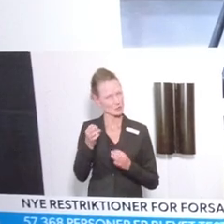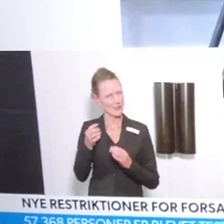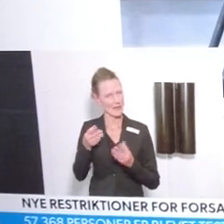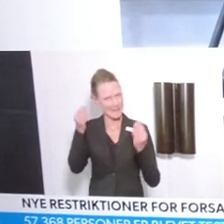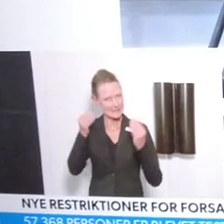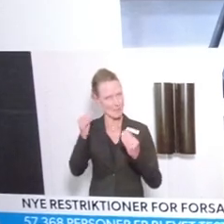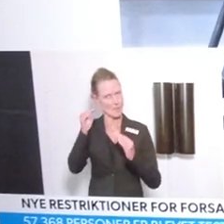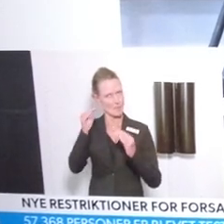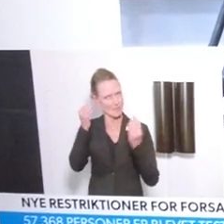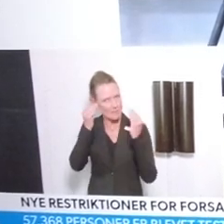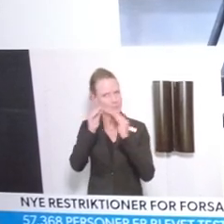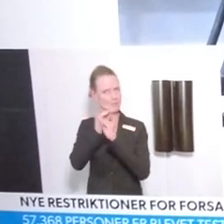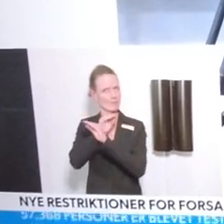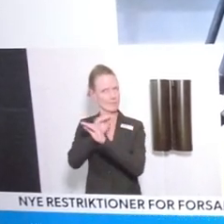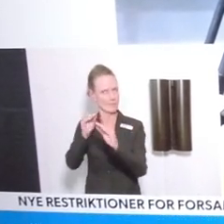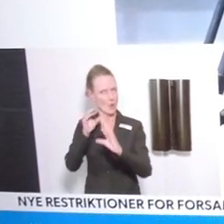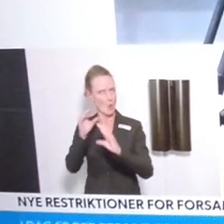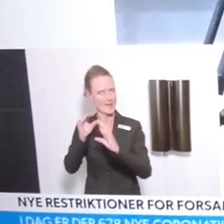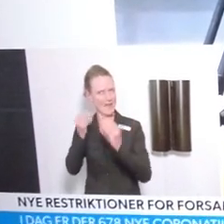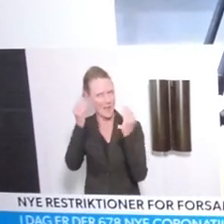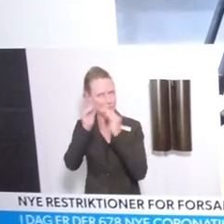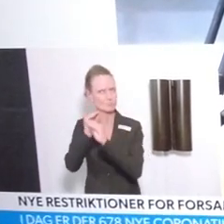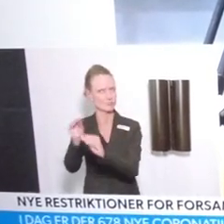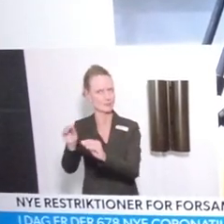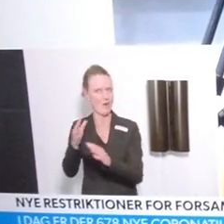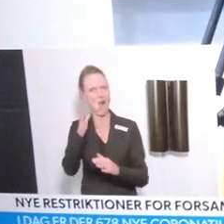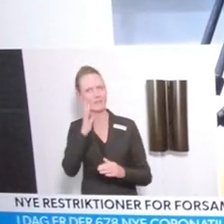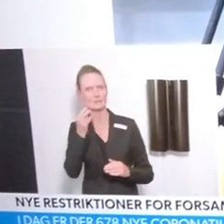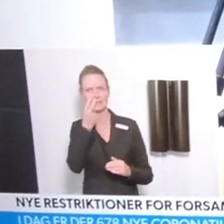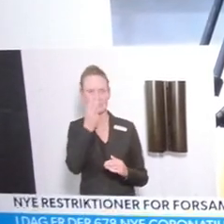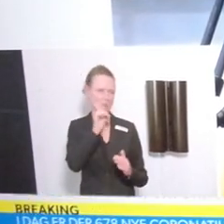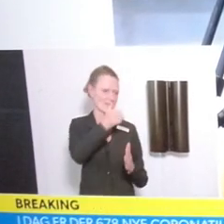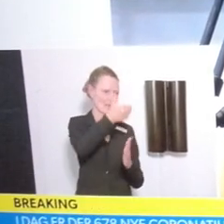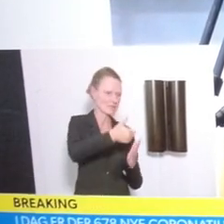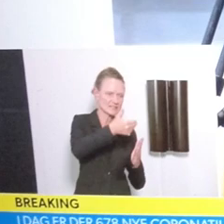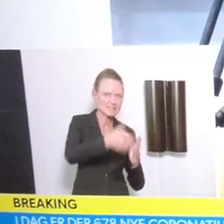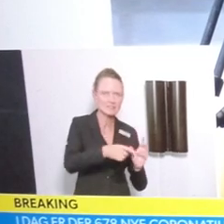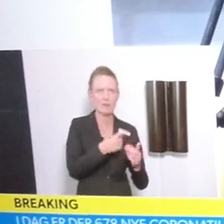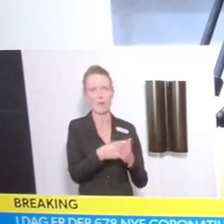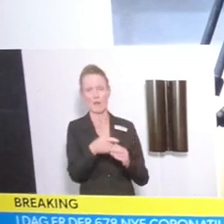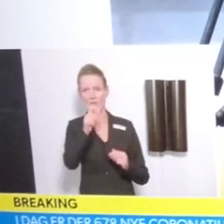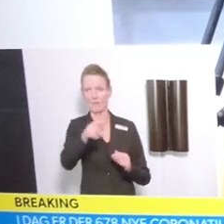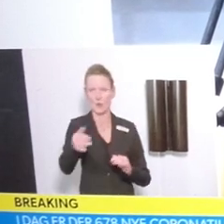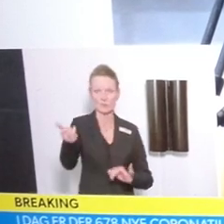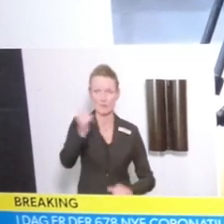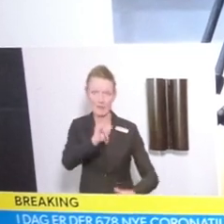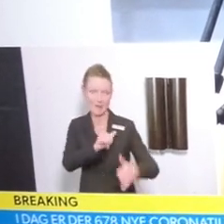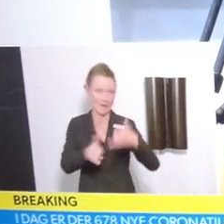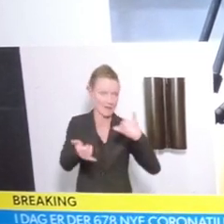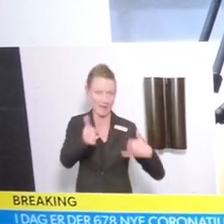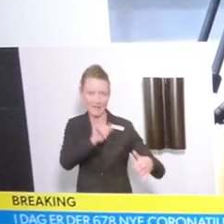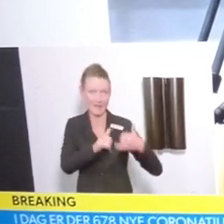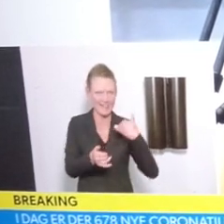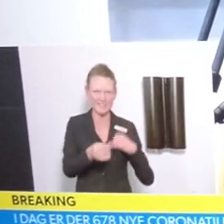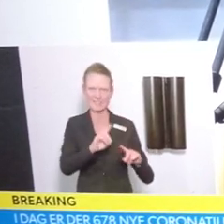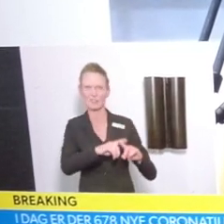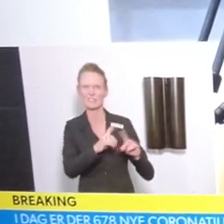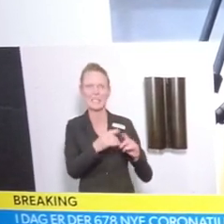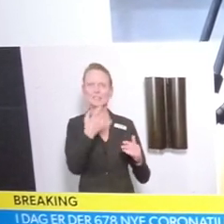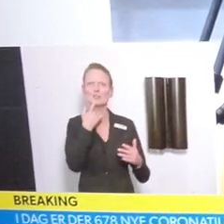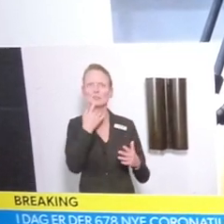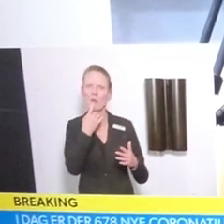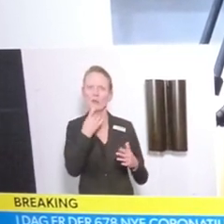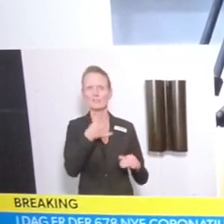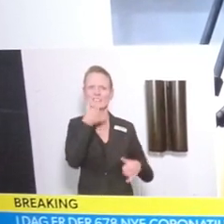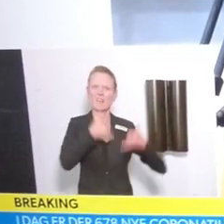ind og kigger på de forskellige hjemmesider, der er, og man hører også mange beretninger om folk, der ringer til de forskellige numre, man kan ringe til, men alligevel ikke rigtig kan